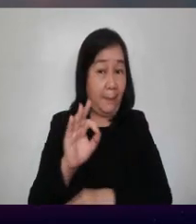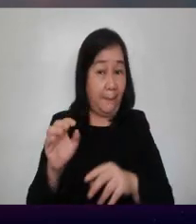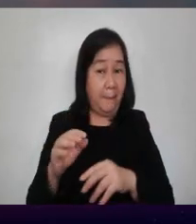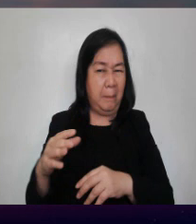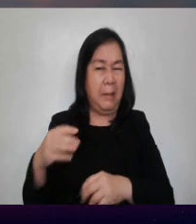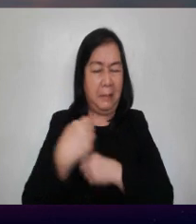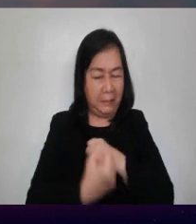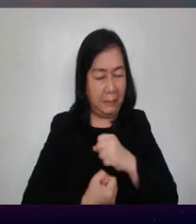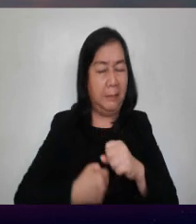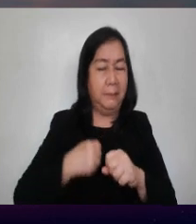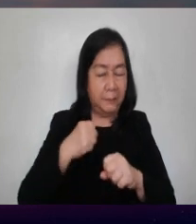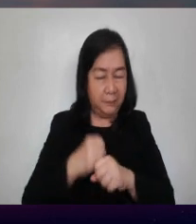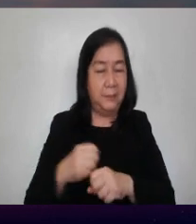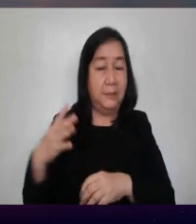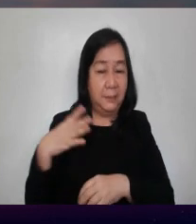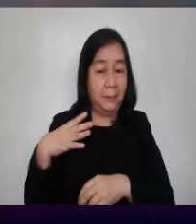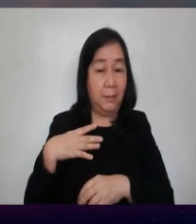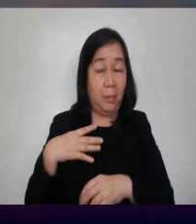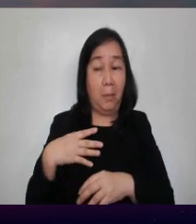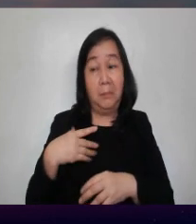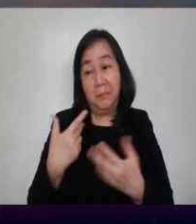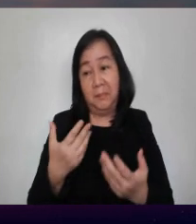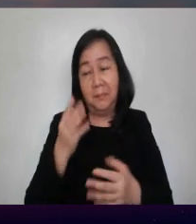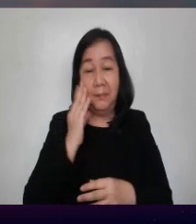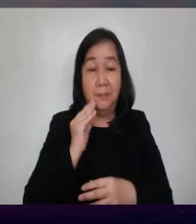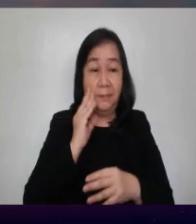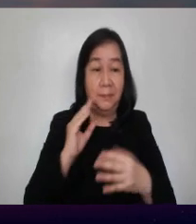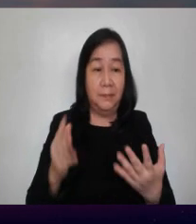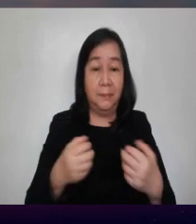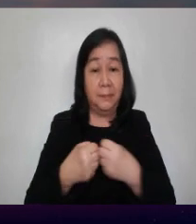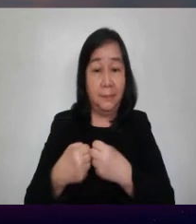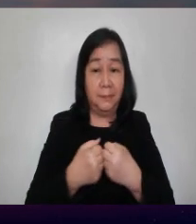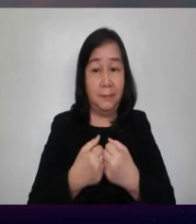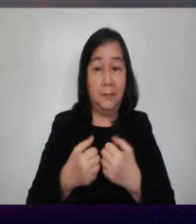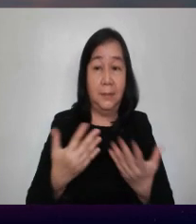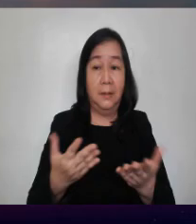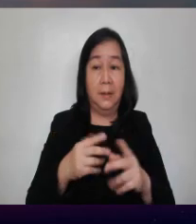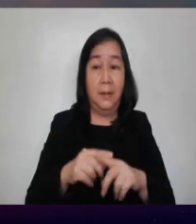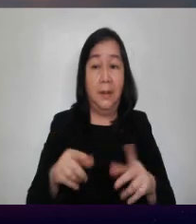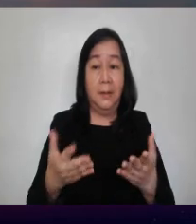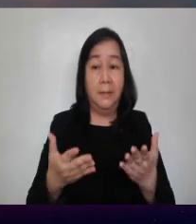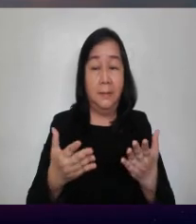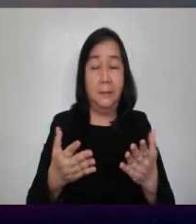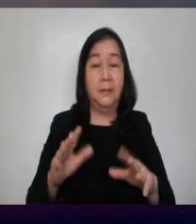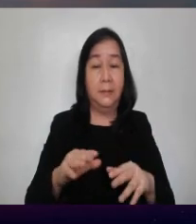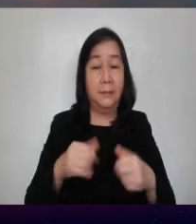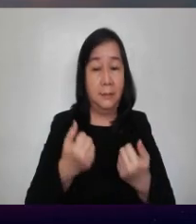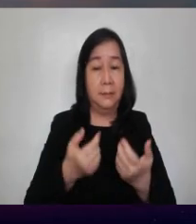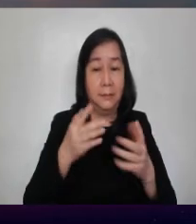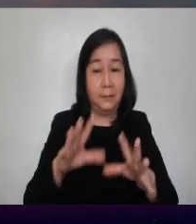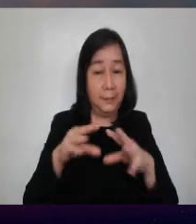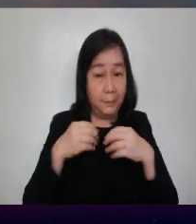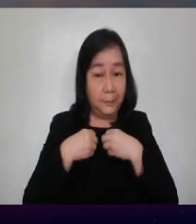Naghihirap, nag-aantay o dumaranas ang pagsubok. Ang iba naman ay nasa linggo ng pagkabuhay na. Tinatanggap ang